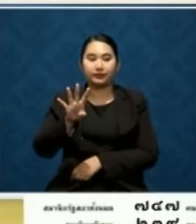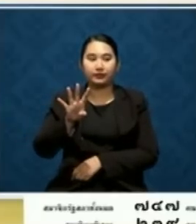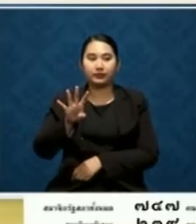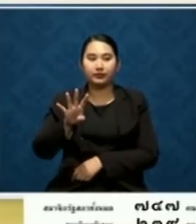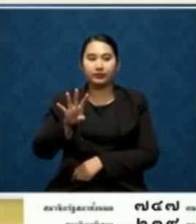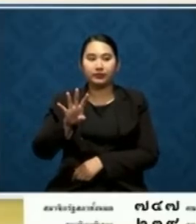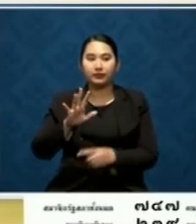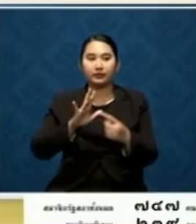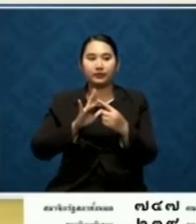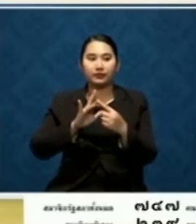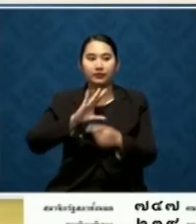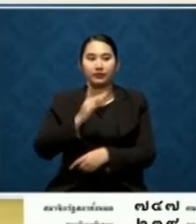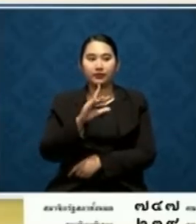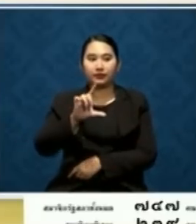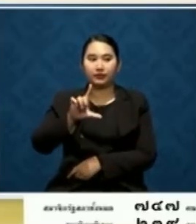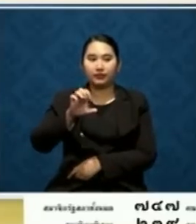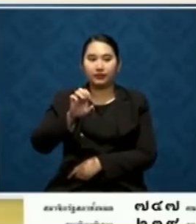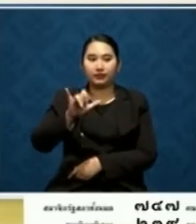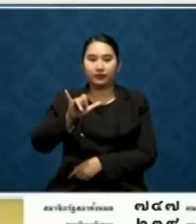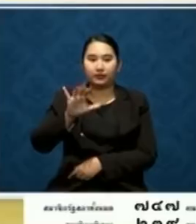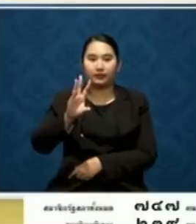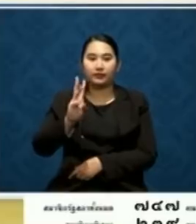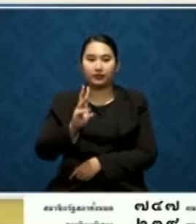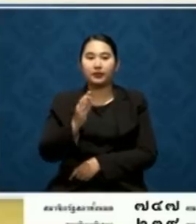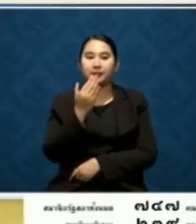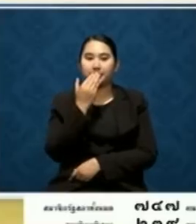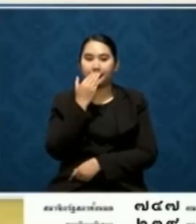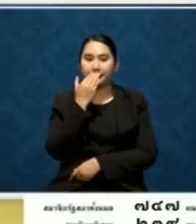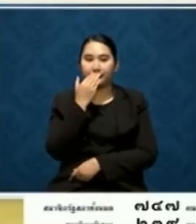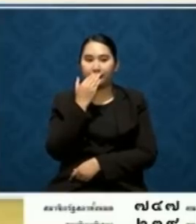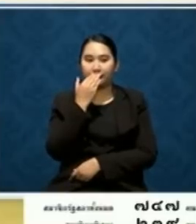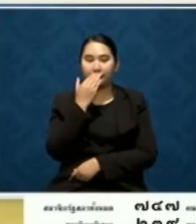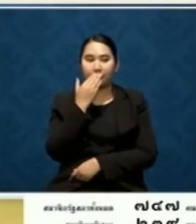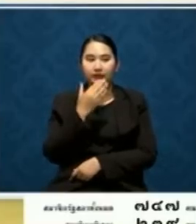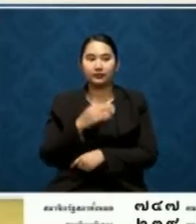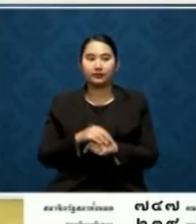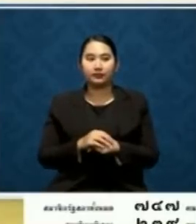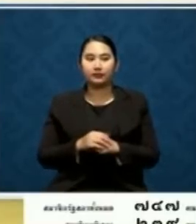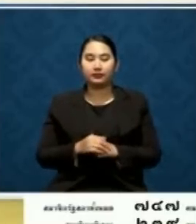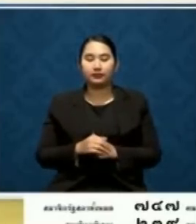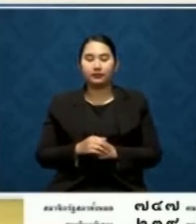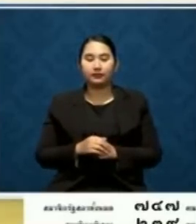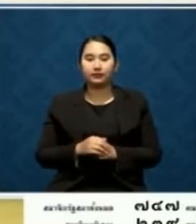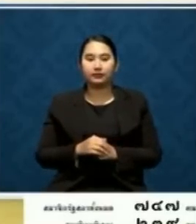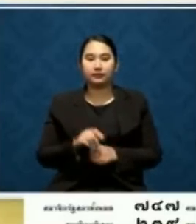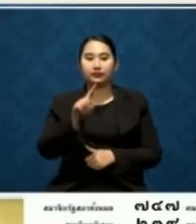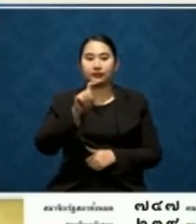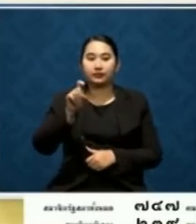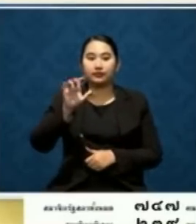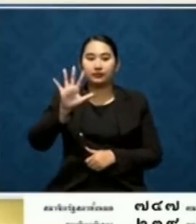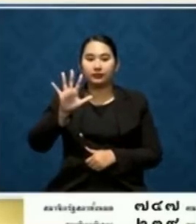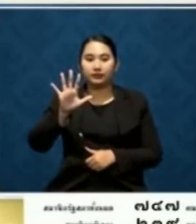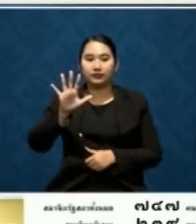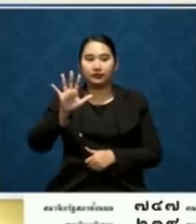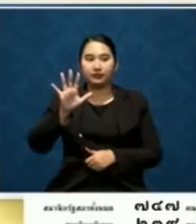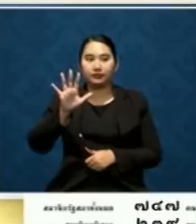จะเกิดขึ้นหลังจากนี้ ก็อย่างน้อยก็มีโอกาสได้ทุ้งติงบางประเด็นให้มีการตั้งข้อสังเกตไว้อาจารย์กิติทัศน์มองยังไงฮะคือตอนนี้เป็น21ละสว